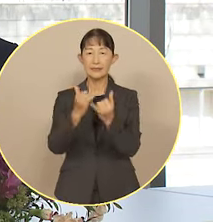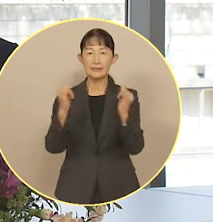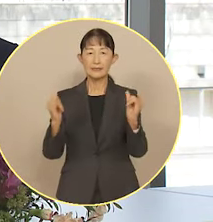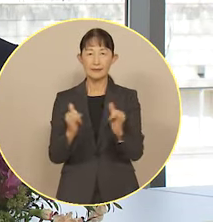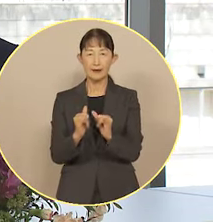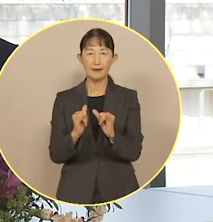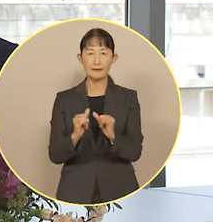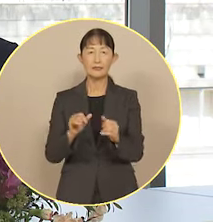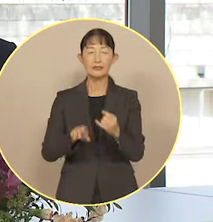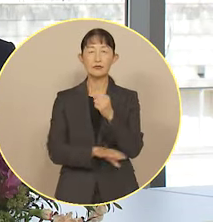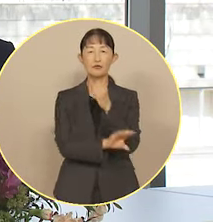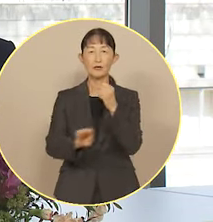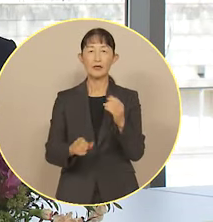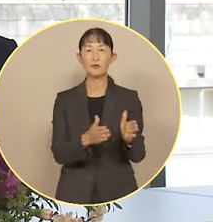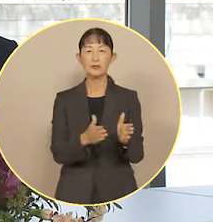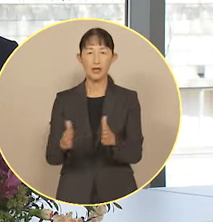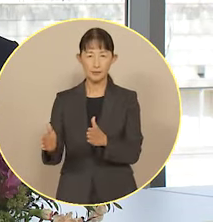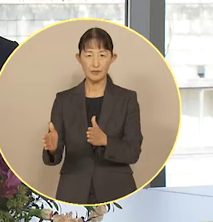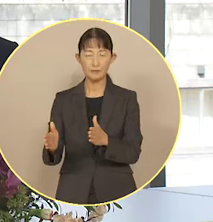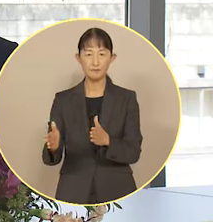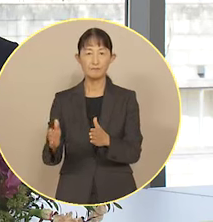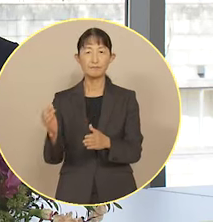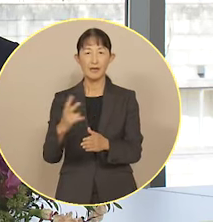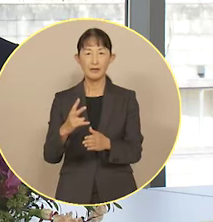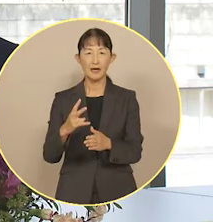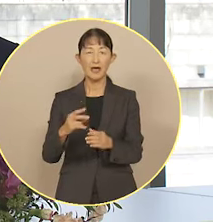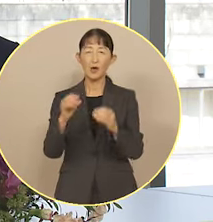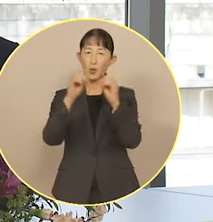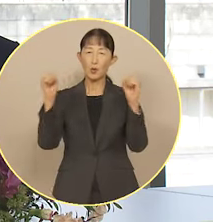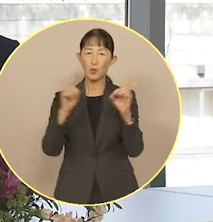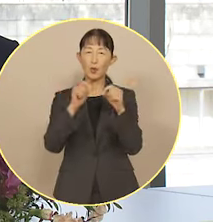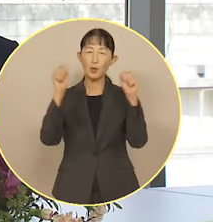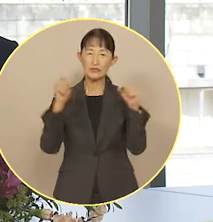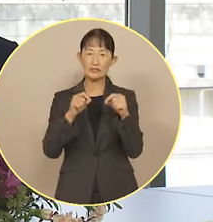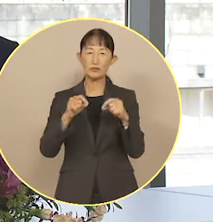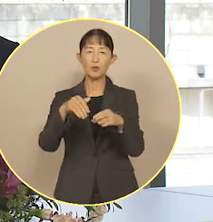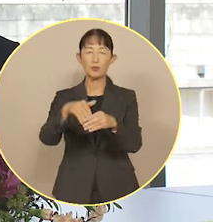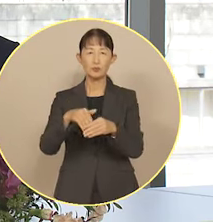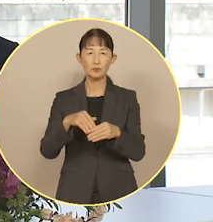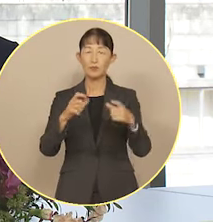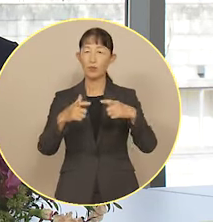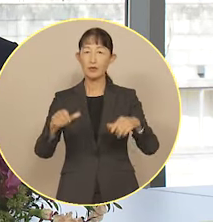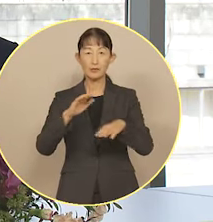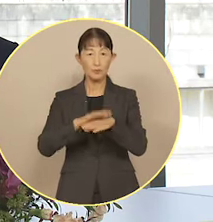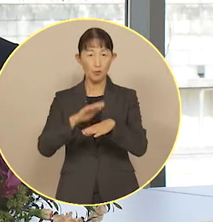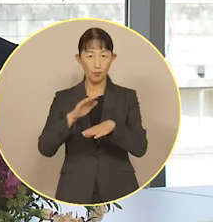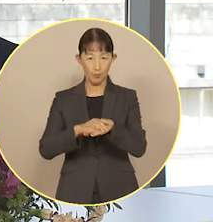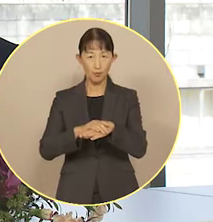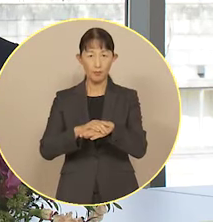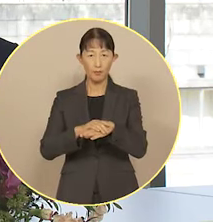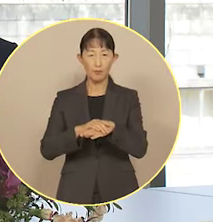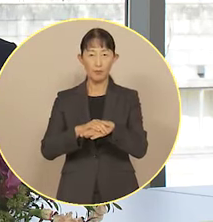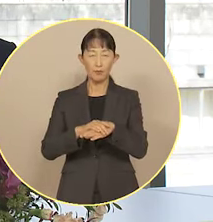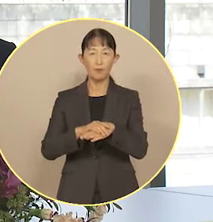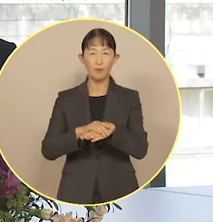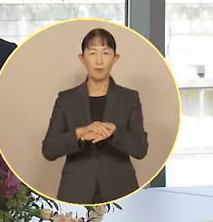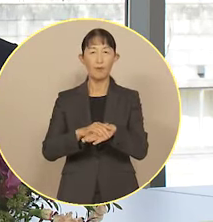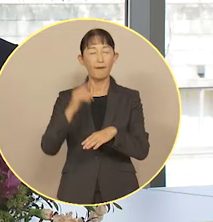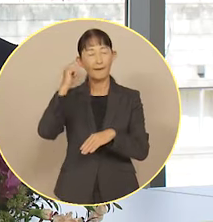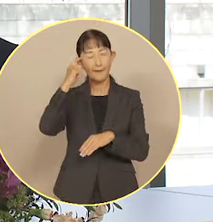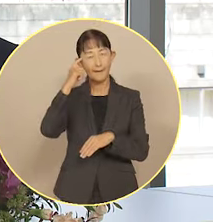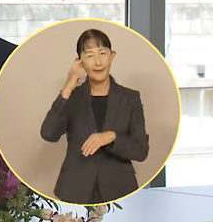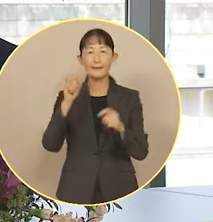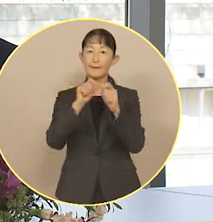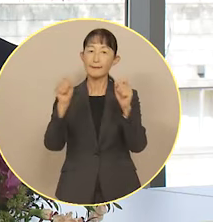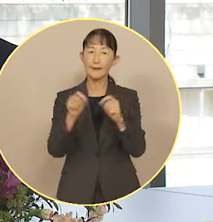インフラの整備をし直したりえまた個人の所得をですねあのいかに増やしていけるかというようなま方策